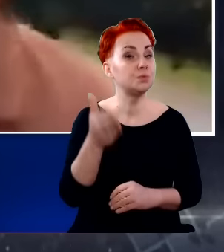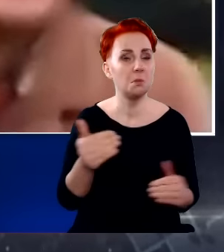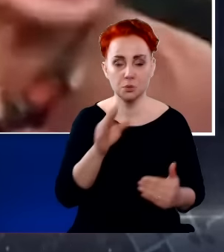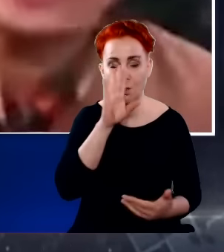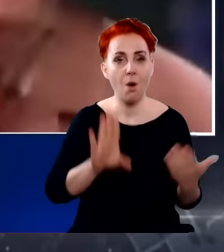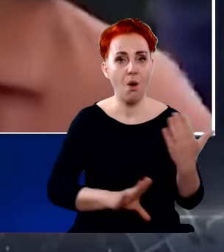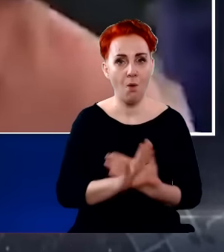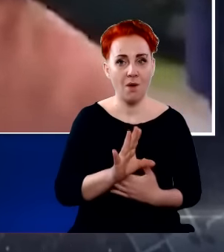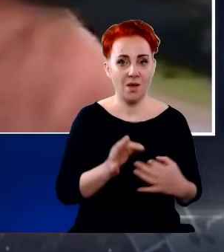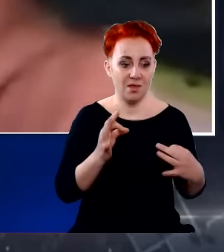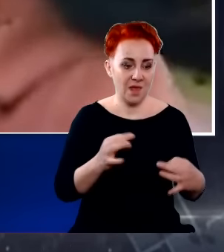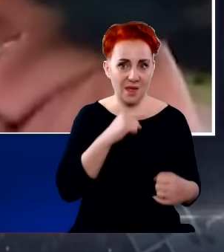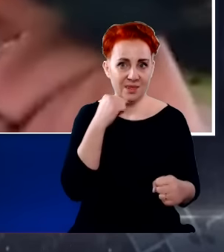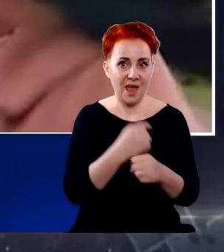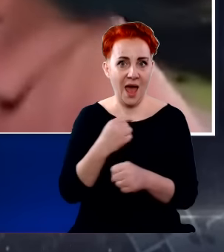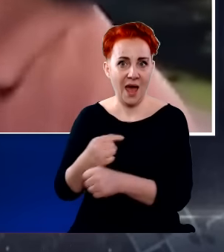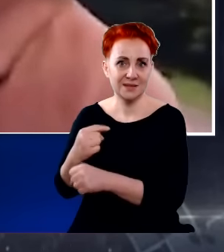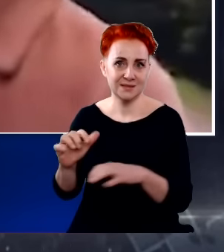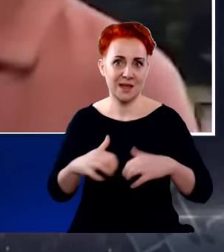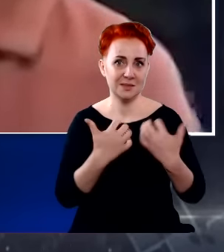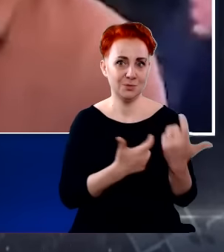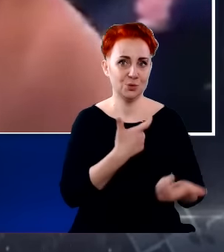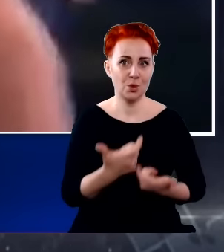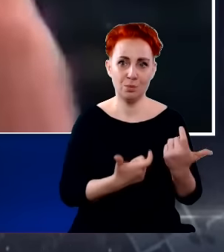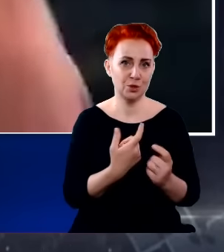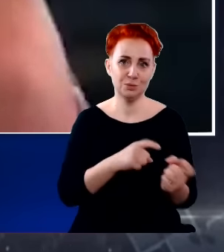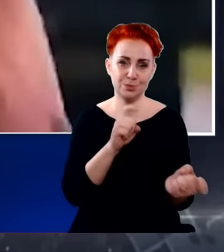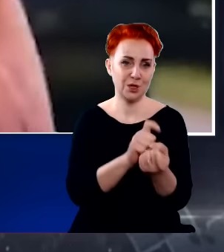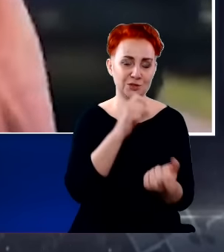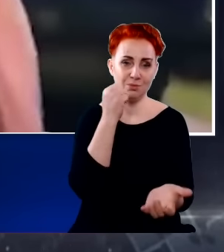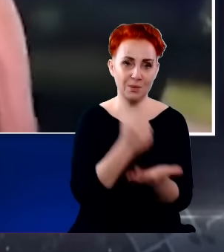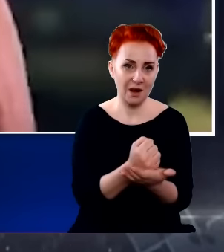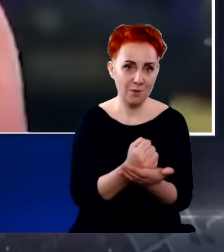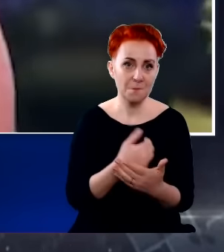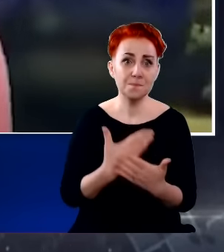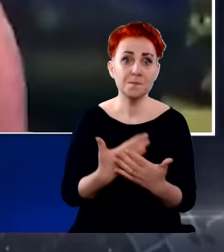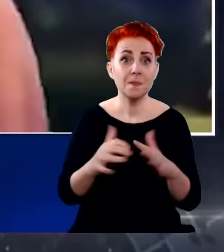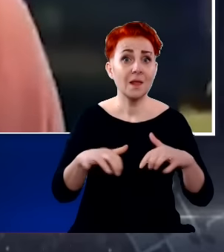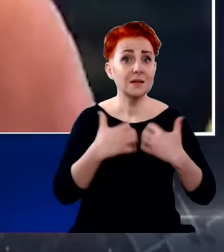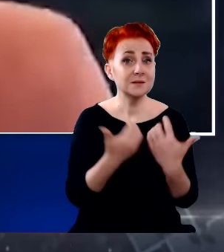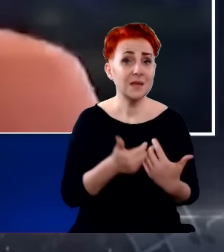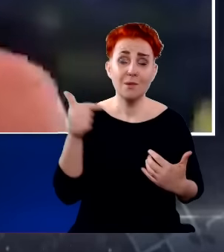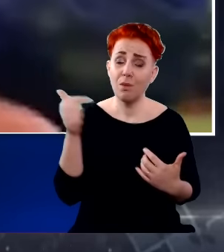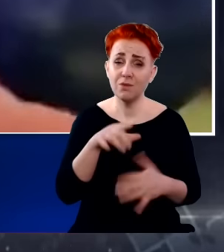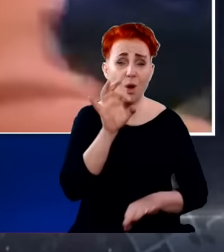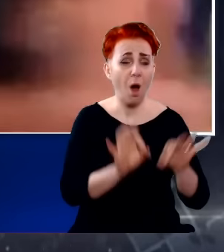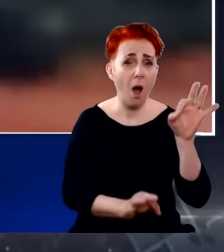decyzje podejmowane przez ten Sejm były niezgodne z prawem, ponieważ Sejm powinien obradować w